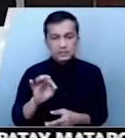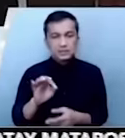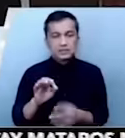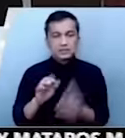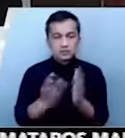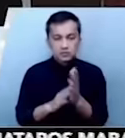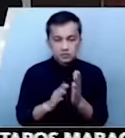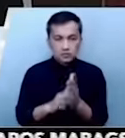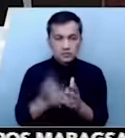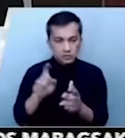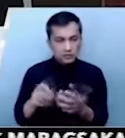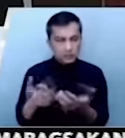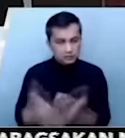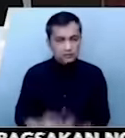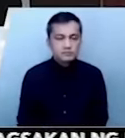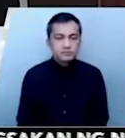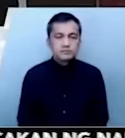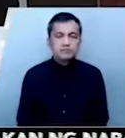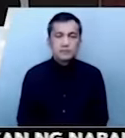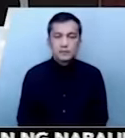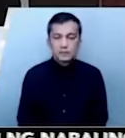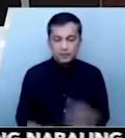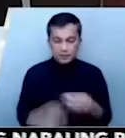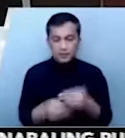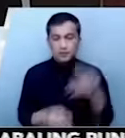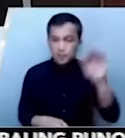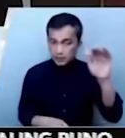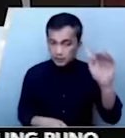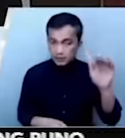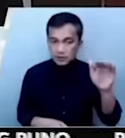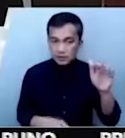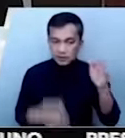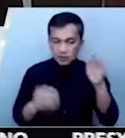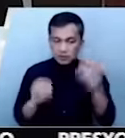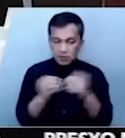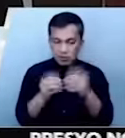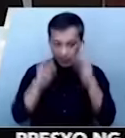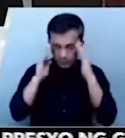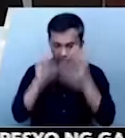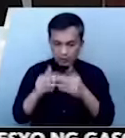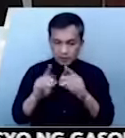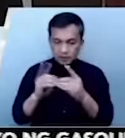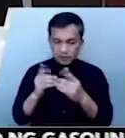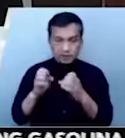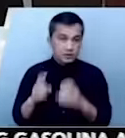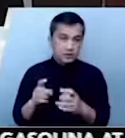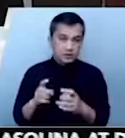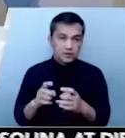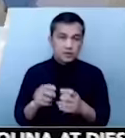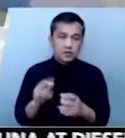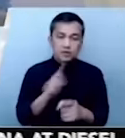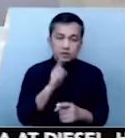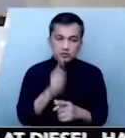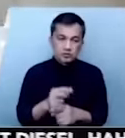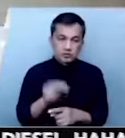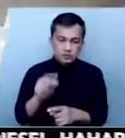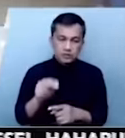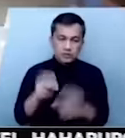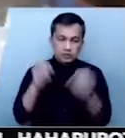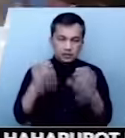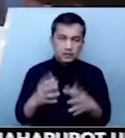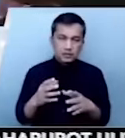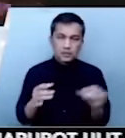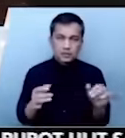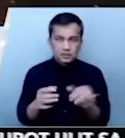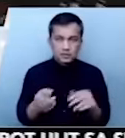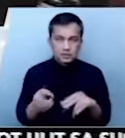. Panawagan din nila na sana mas mapagtuunan ng pansin ng DepEd ang talagang mga pangangailangan ng mga guro tulad ng dagdag